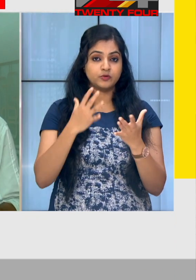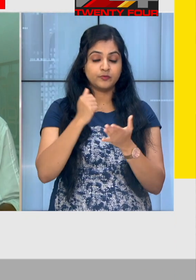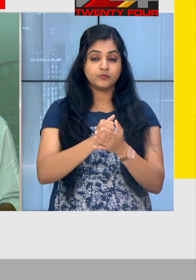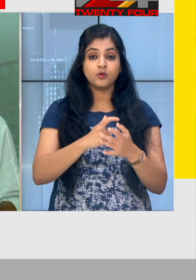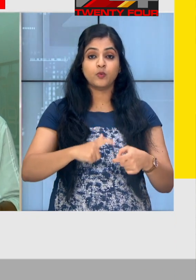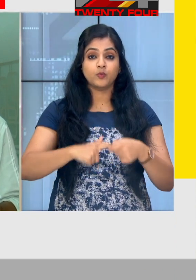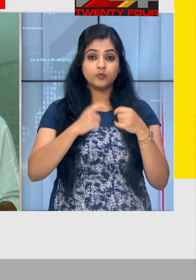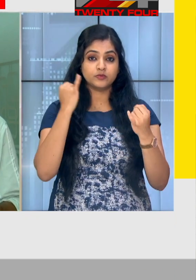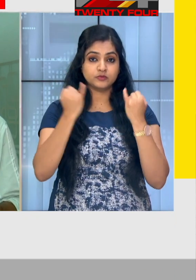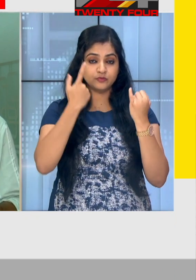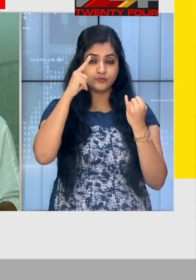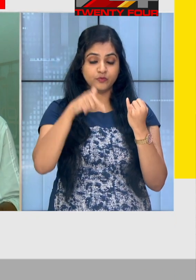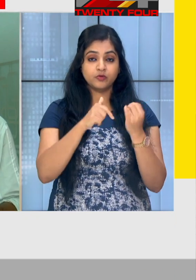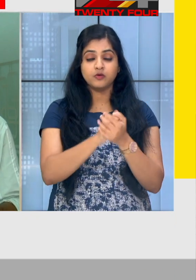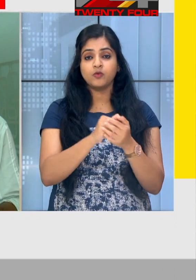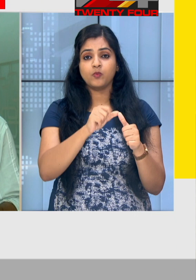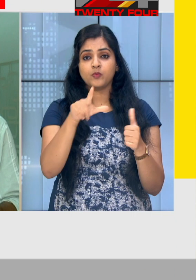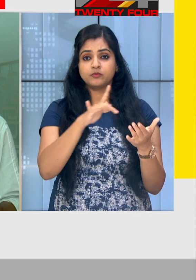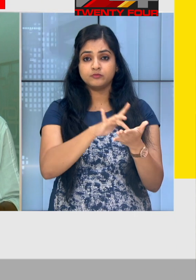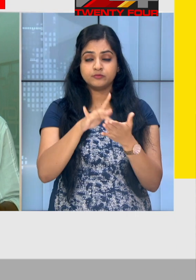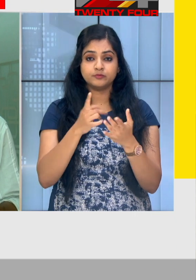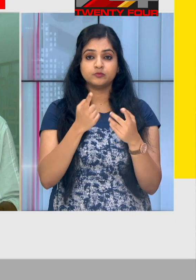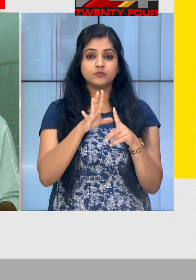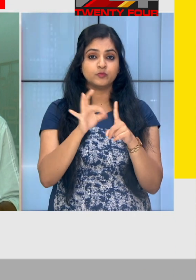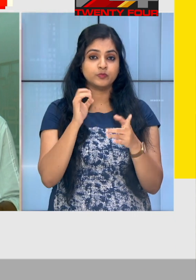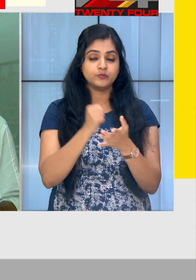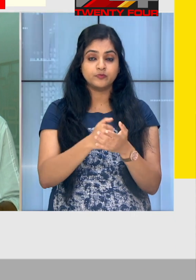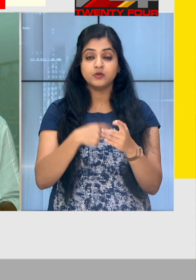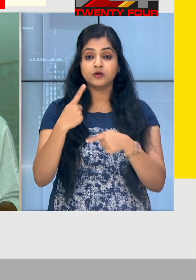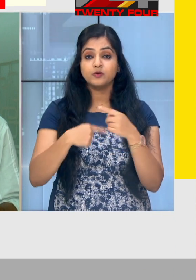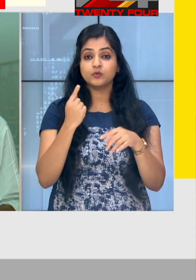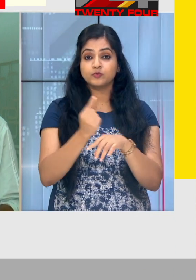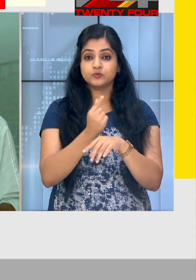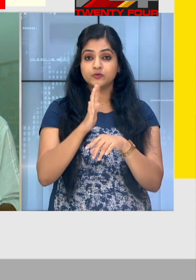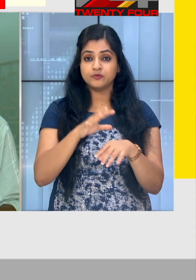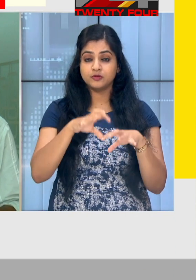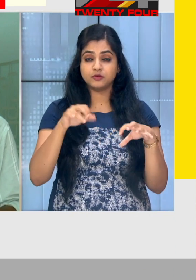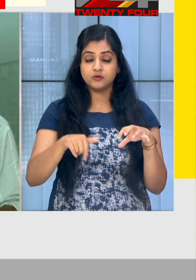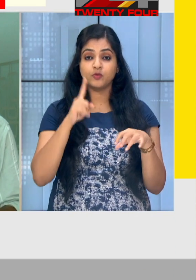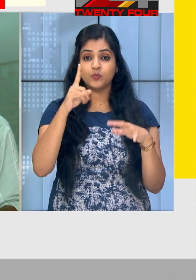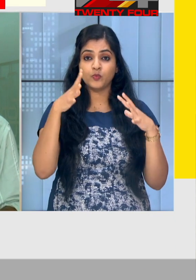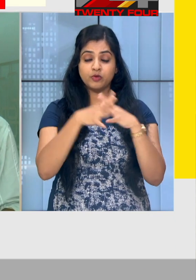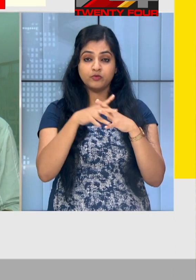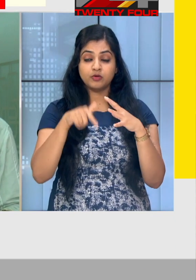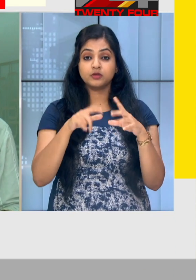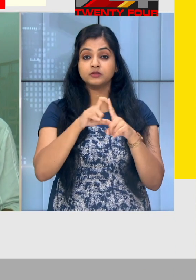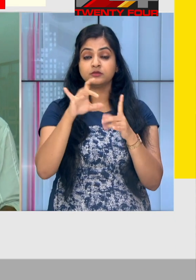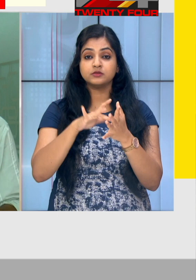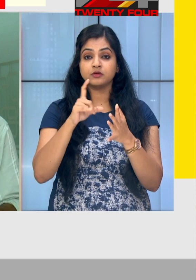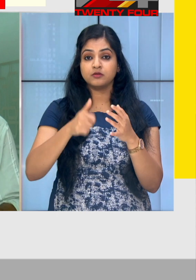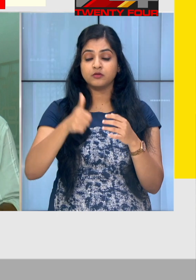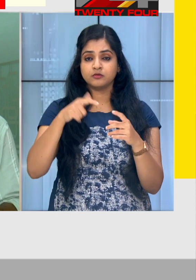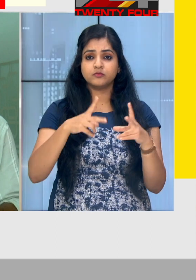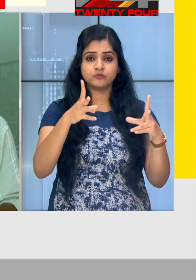പരിശോധന എല്ലാ സ്ഥലങ്ങളിലും നടത്തണം. മാത്രമല്ല നിത്യോപയോഗ സാധനങ്ങളുടെ വിലനിലവാരം ആഴ്ചയിൽ ഒരു തവണയെങ്കിലും ജില്ലാ കളക്ടർമാരുടെ നേതൃത്വത്തിൽ